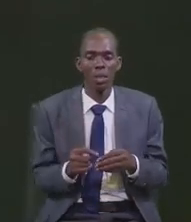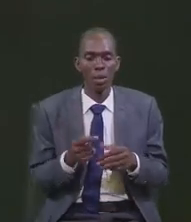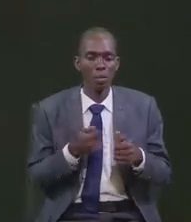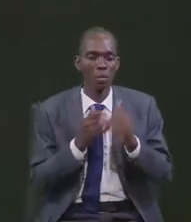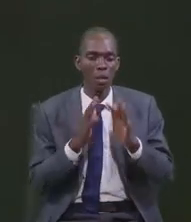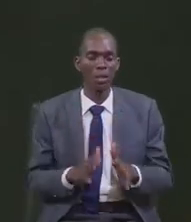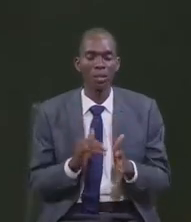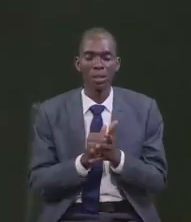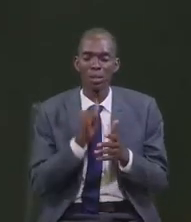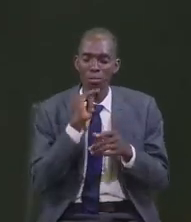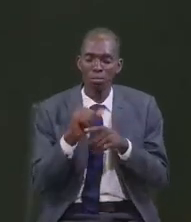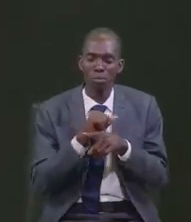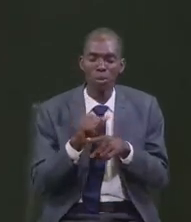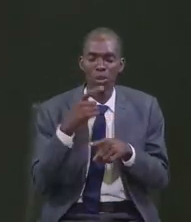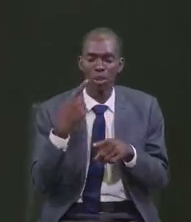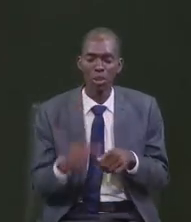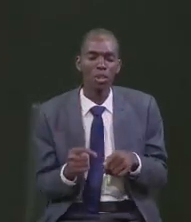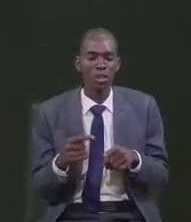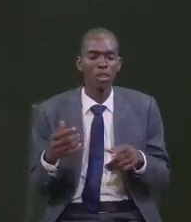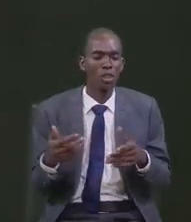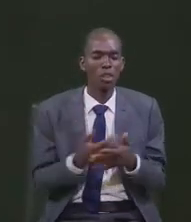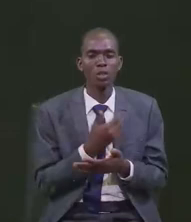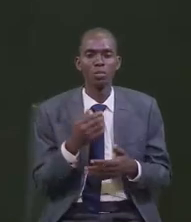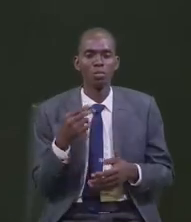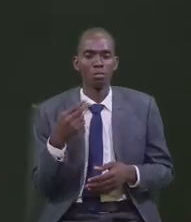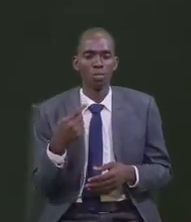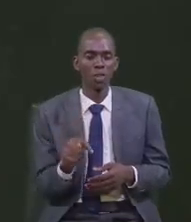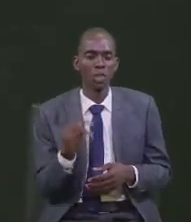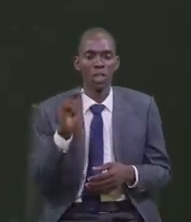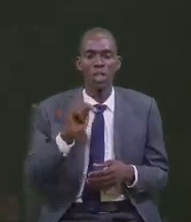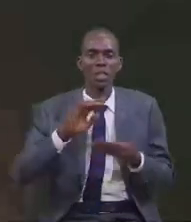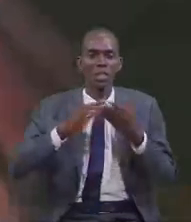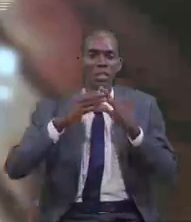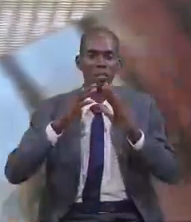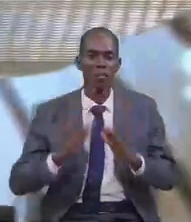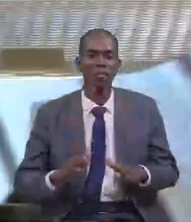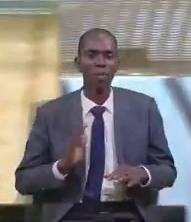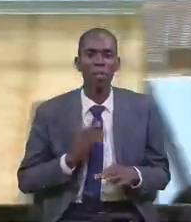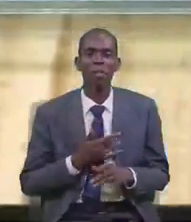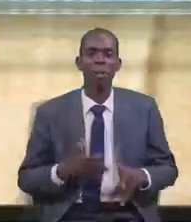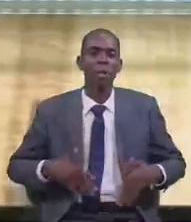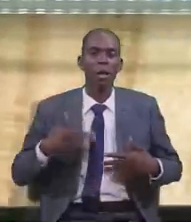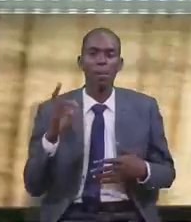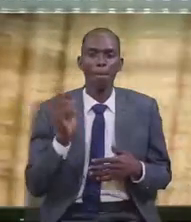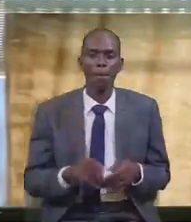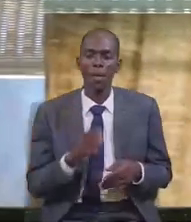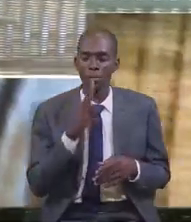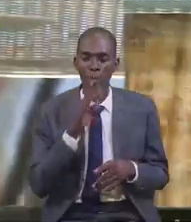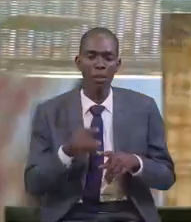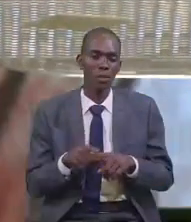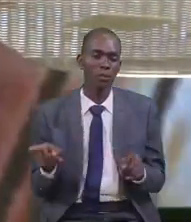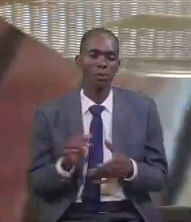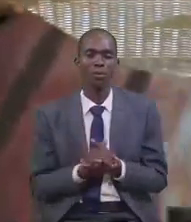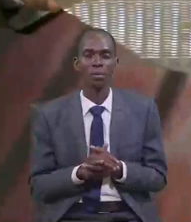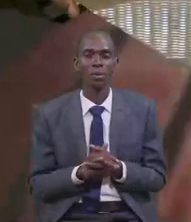des Nazaréens, et le dirigeant qui suscite des Nazaréens, notre vie doit être différente. Ce